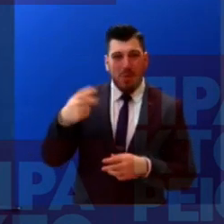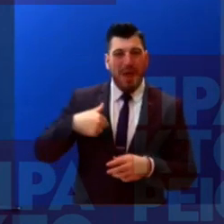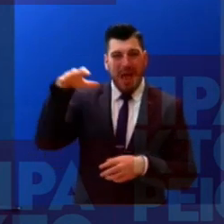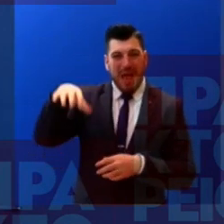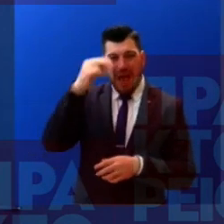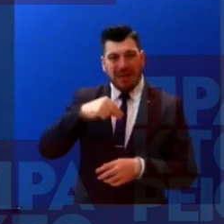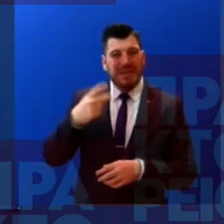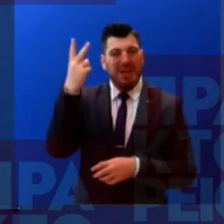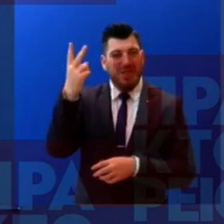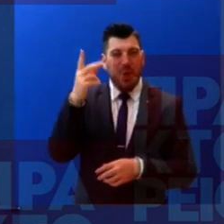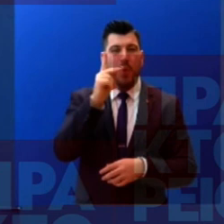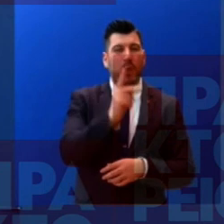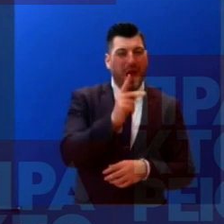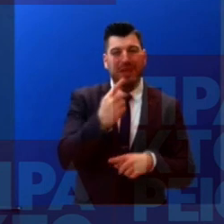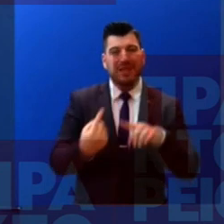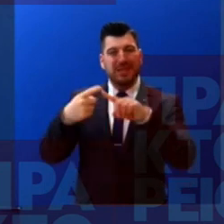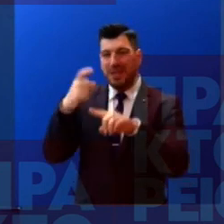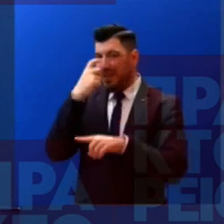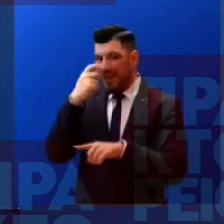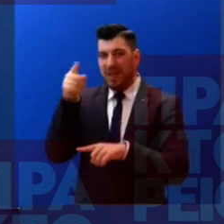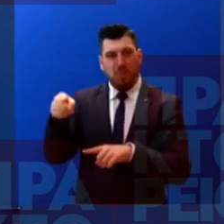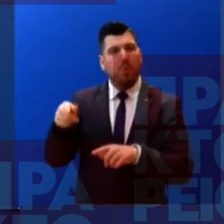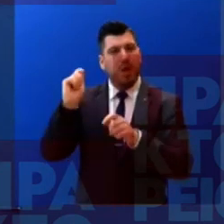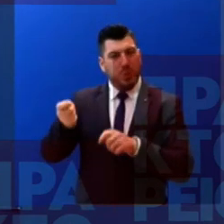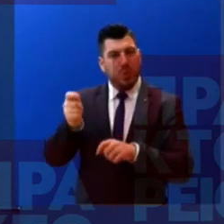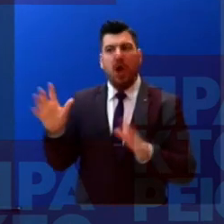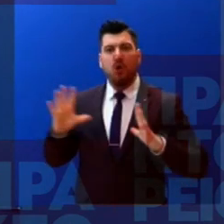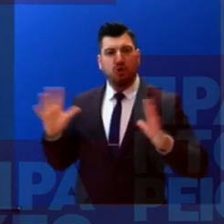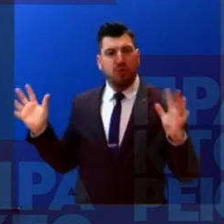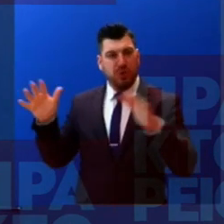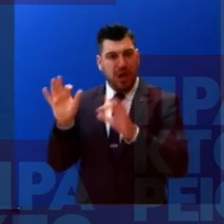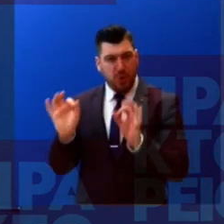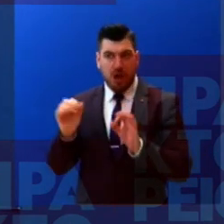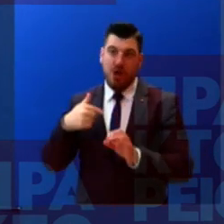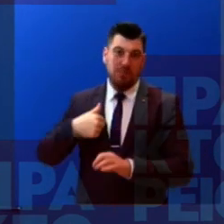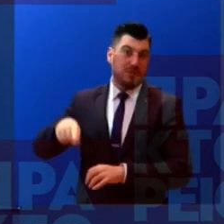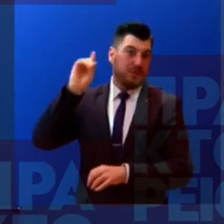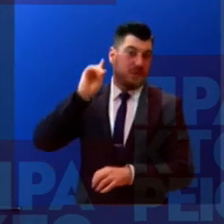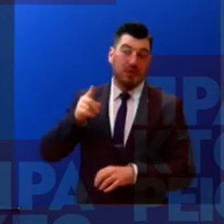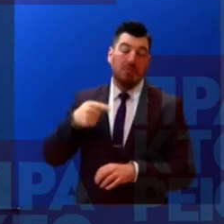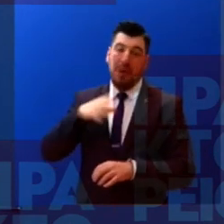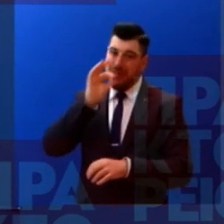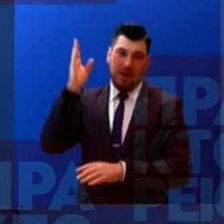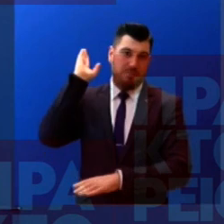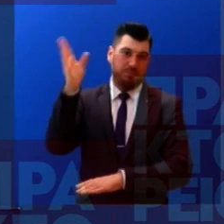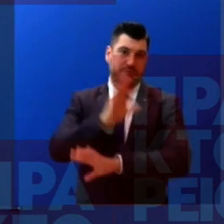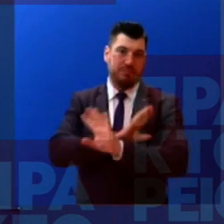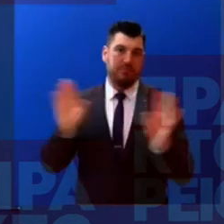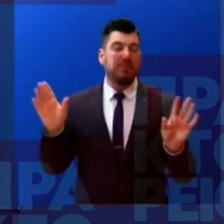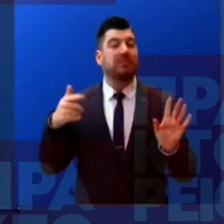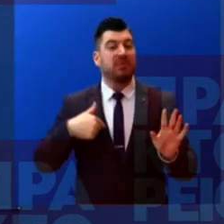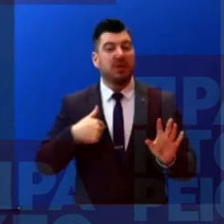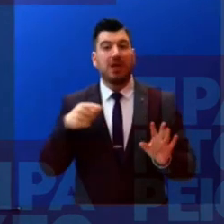δύο εκκλησίες, στο Κουκάκι και την Κέρκυρα. Παραβλέπουν τις συστάσεις της Ιεράς Συνόδου και παραβιάζουν τους